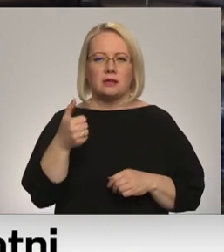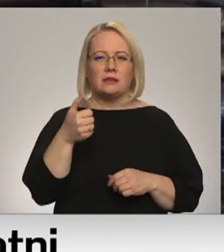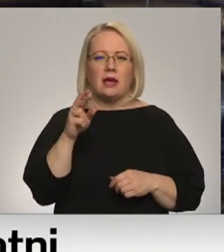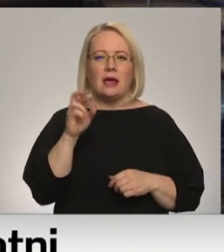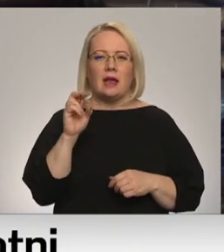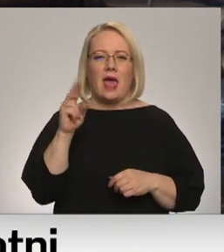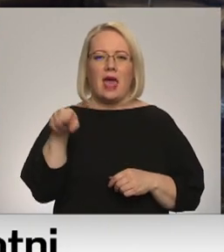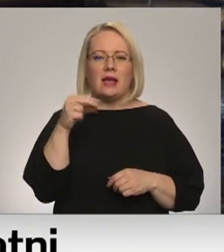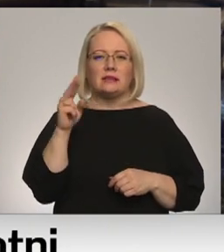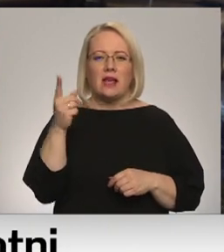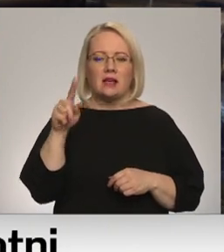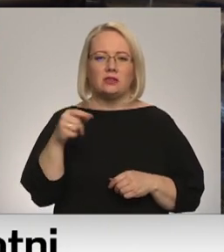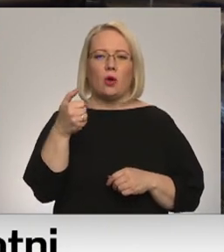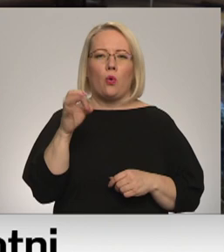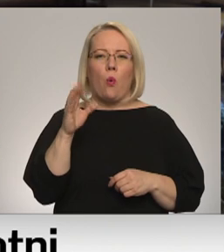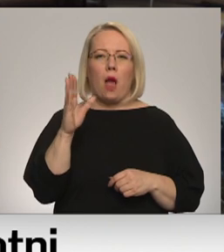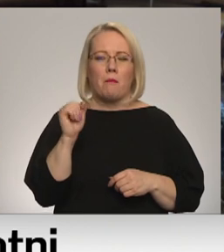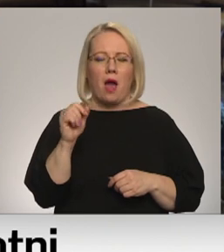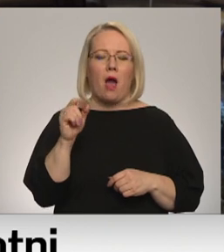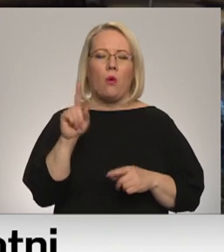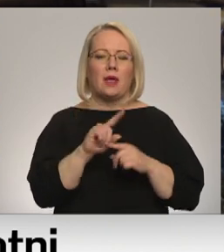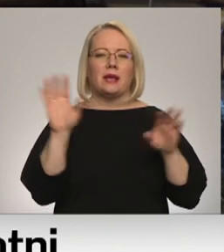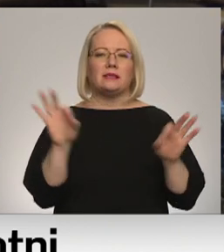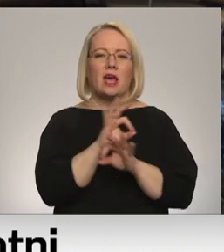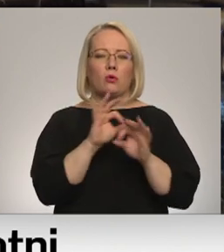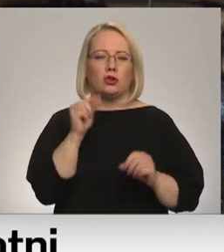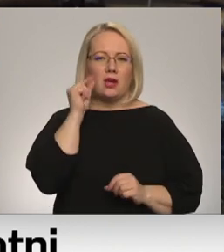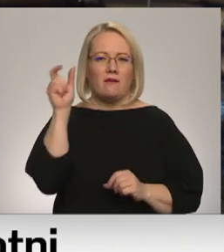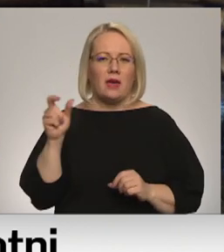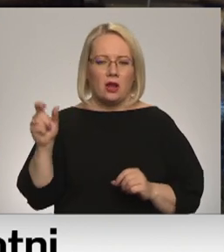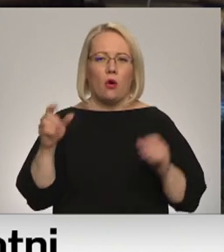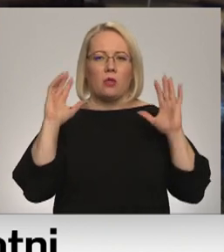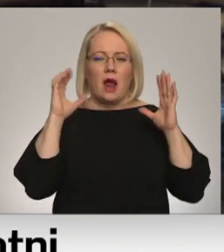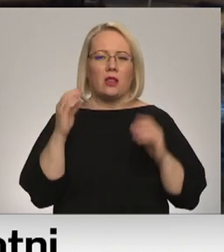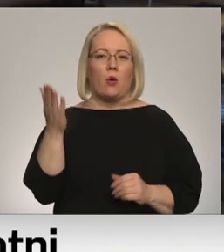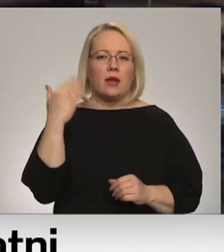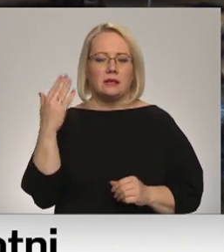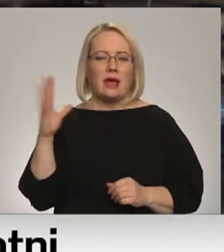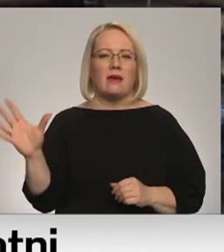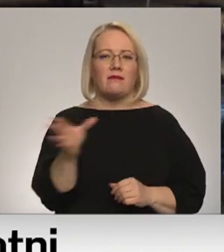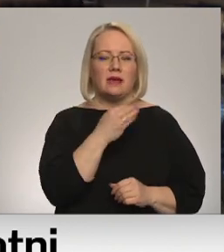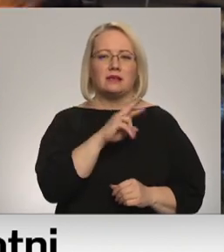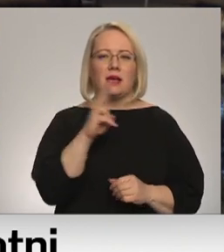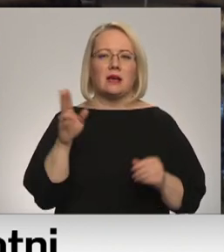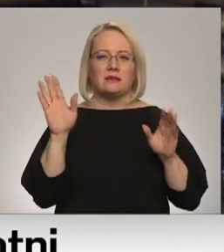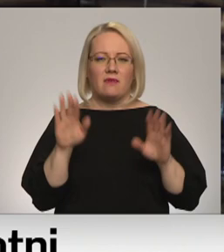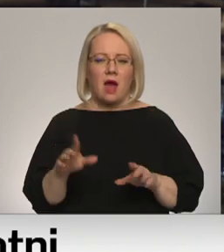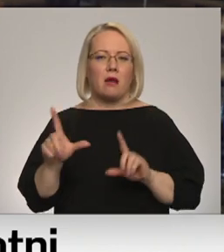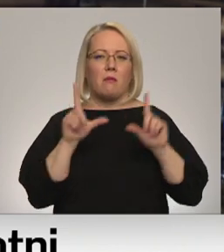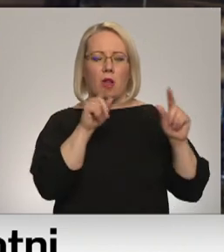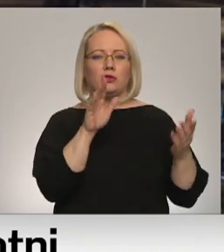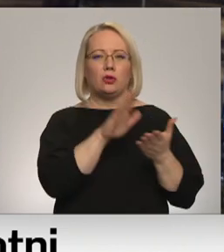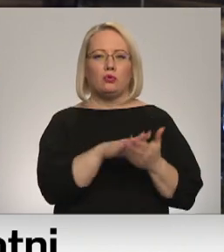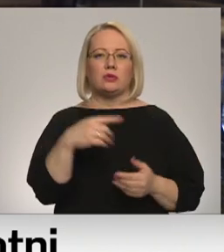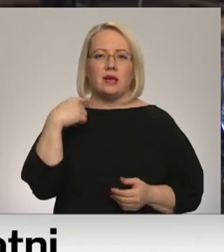Goba, dziedošie vīri, un rādio, protams, bija līdzi. Rādio bija aicinājums, kad visi, kuri var, dodaties uz Rīgu. Un